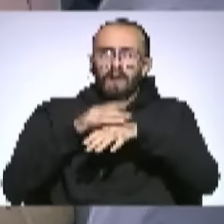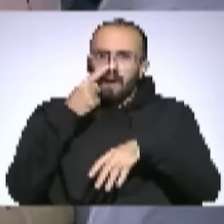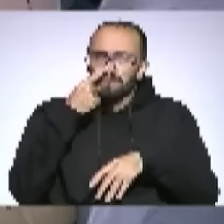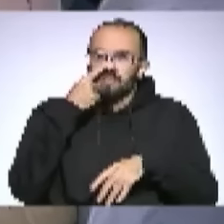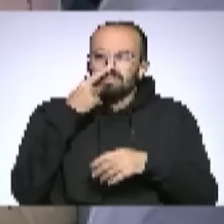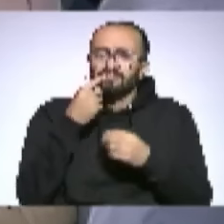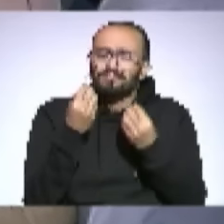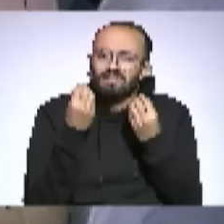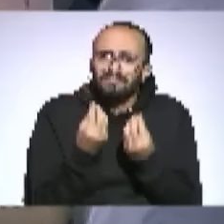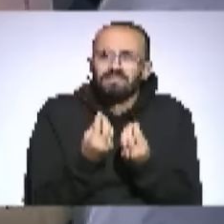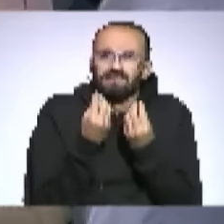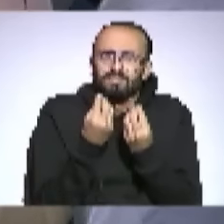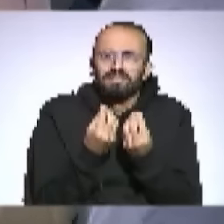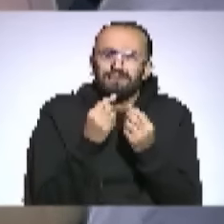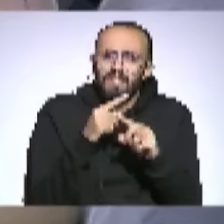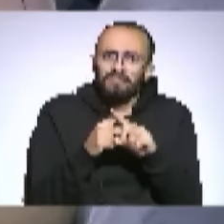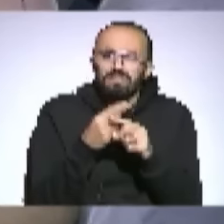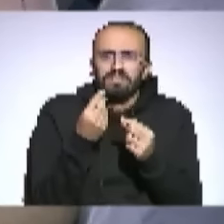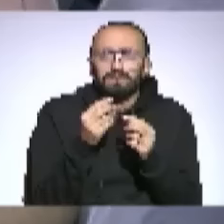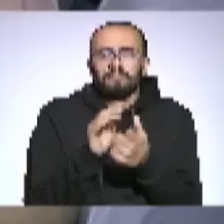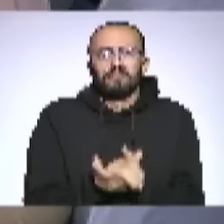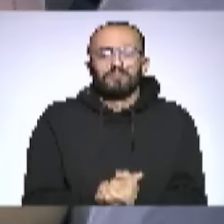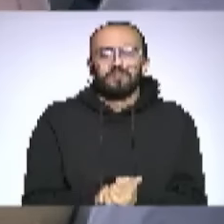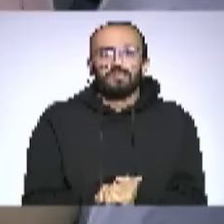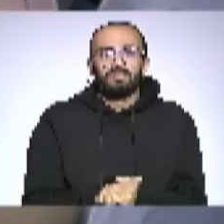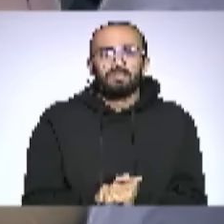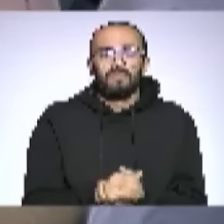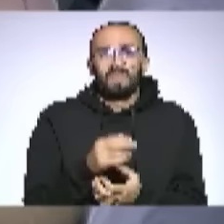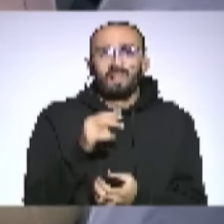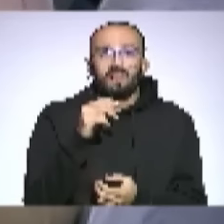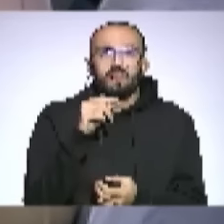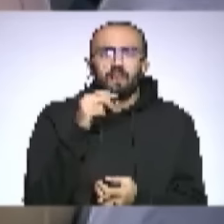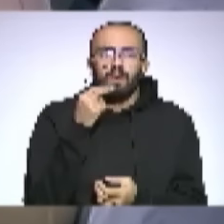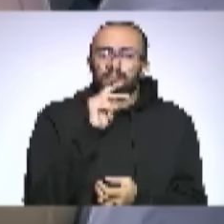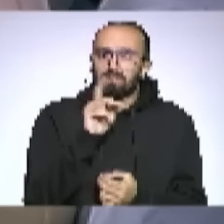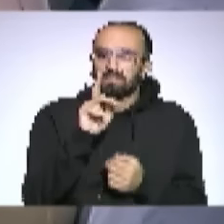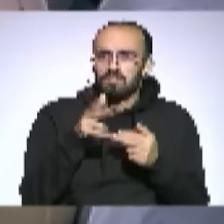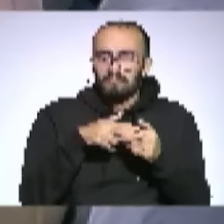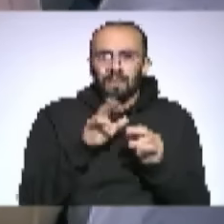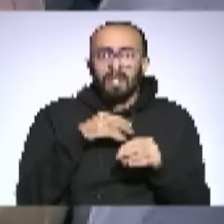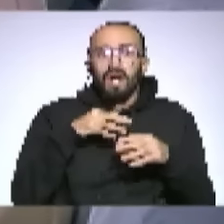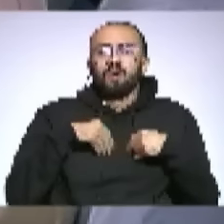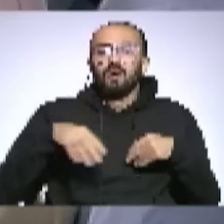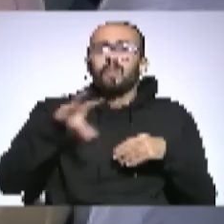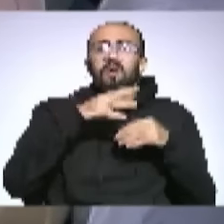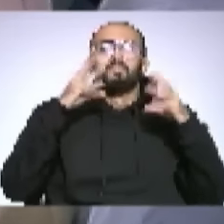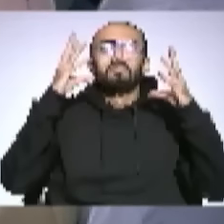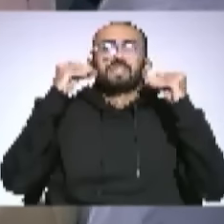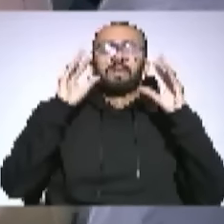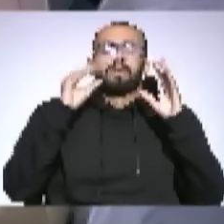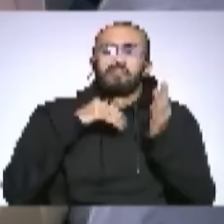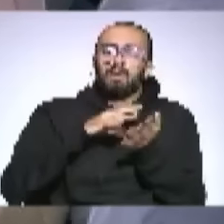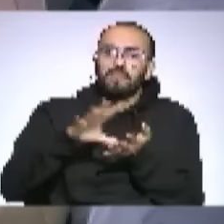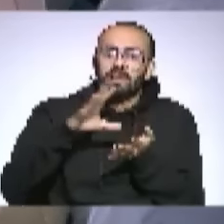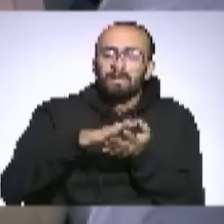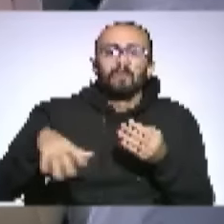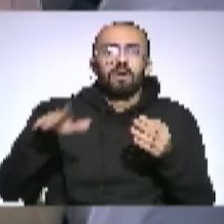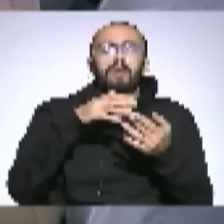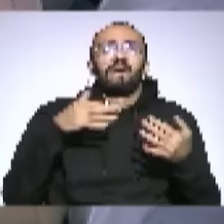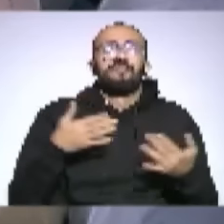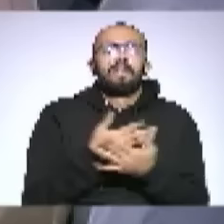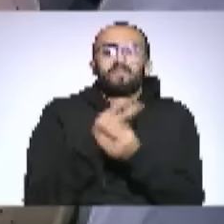انت تجيبها يعني يعني ما ينفعش كده خلي بالك فهو يقول لها لا انا عايزهم يتبسطوا واصرف عليهم ويفرحوا